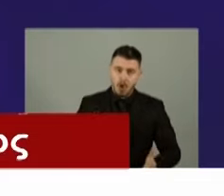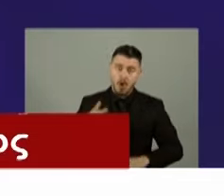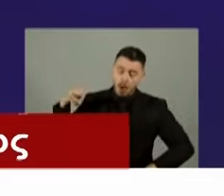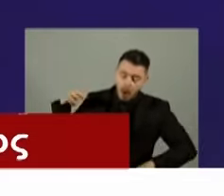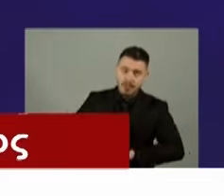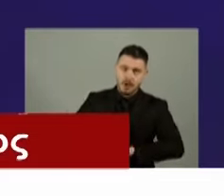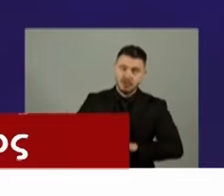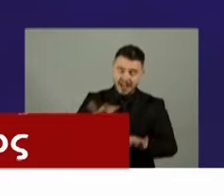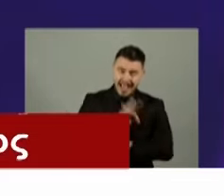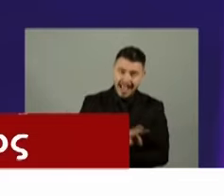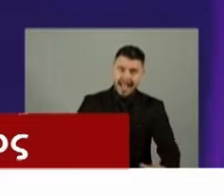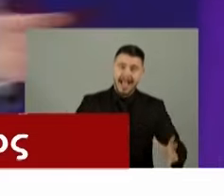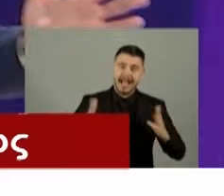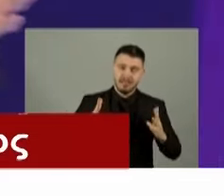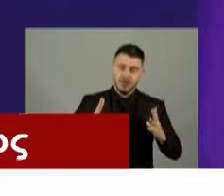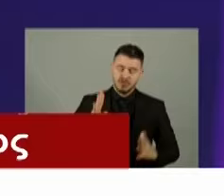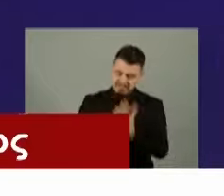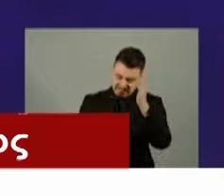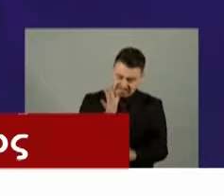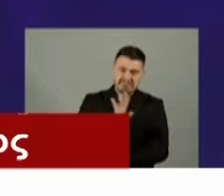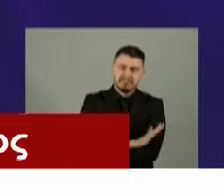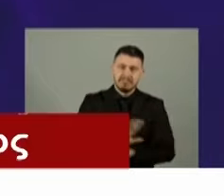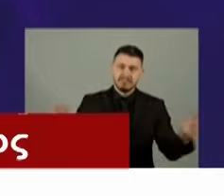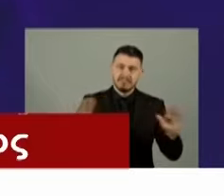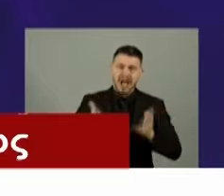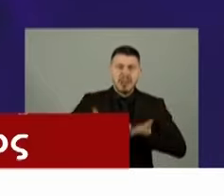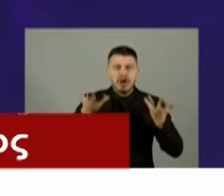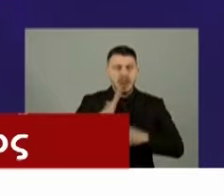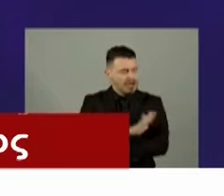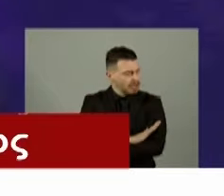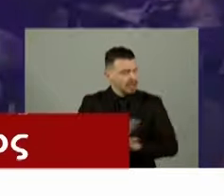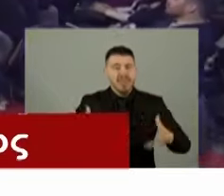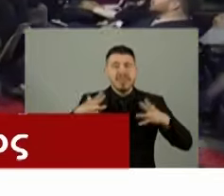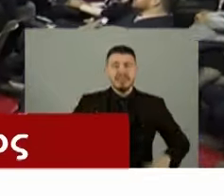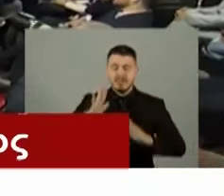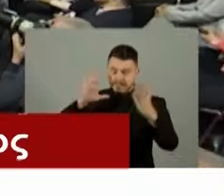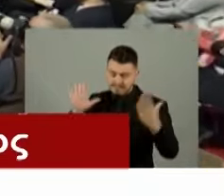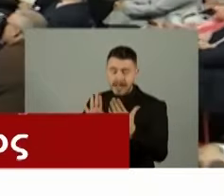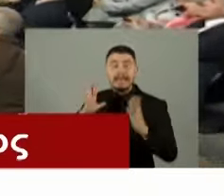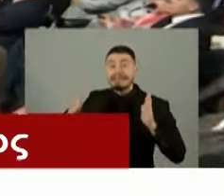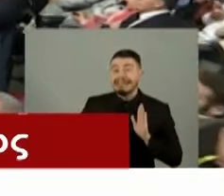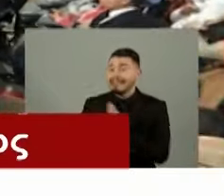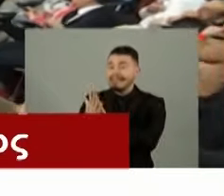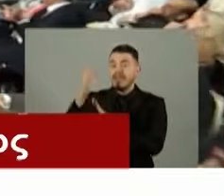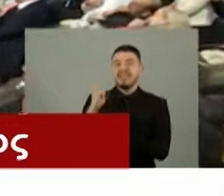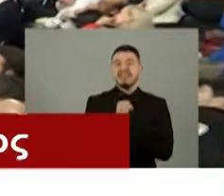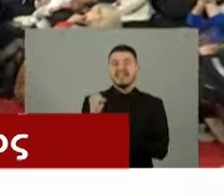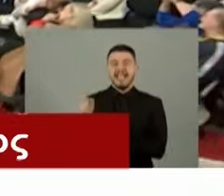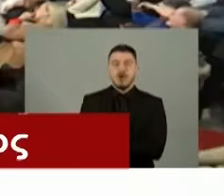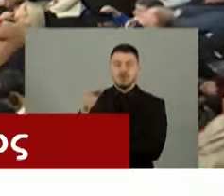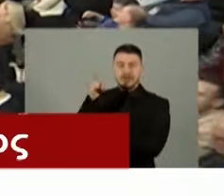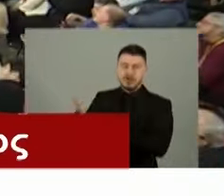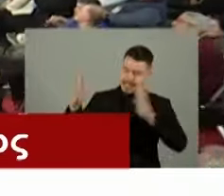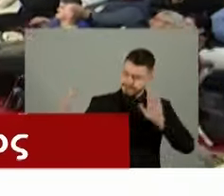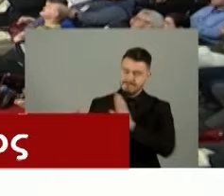ανέφερες. Υπάρχουν κάποια άλλα πρόσωπα που ίσως ακούγονται ότι θα θελήσουν μέχρι τη διαδικασία να